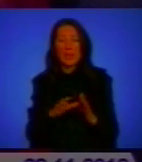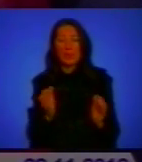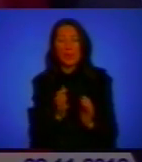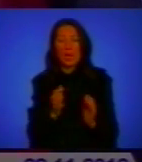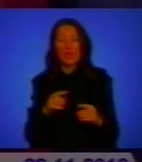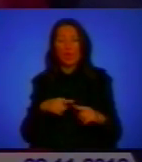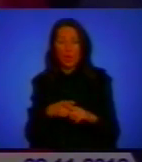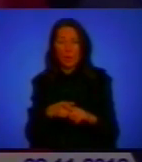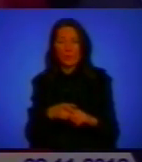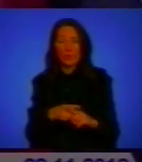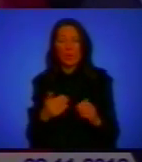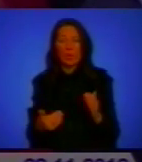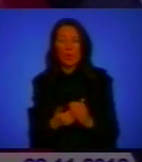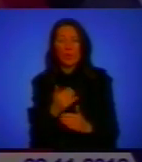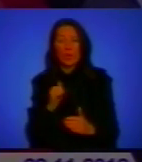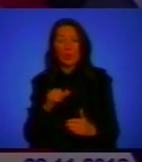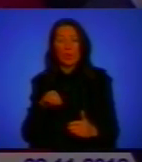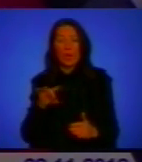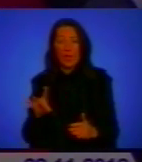Шкаруба, Ігор Коркодим. Новини УТР.